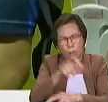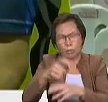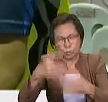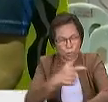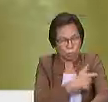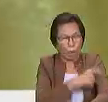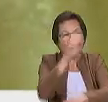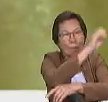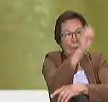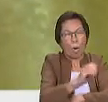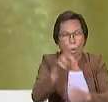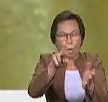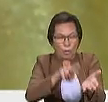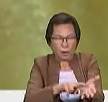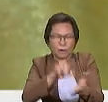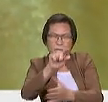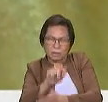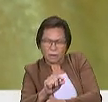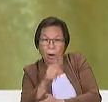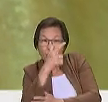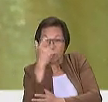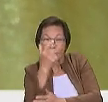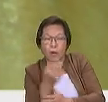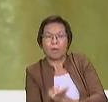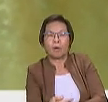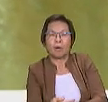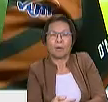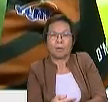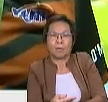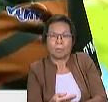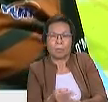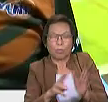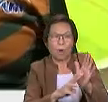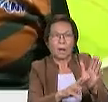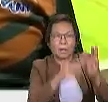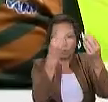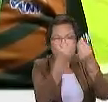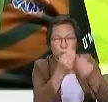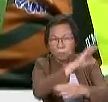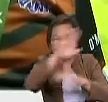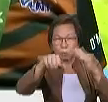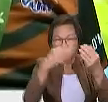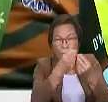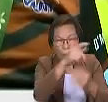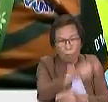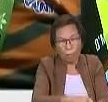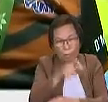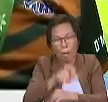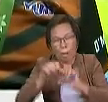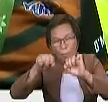Pratu Sandi Record kan rendah berdasarkan nilai penyebut sedia ada mewakili jumlah keseluruhan penduduk